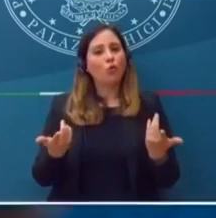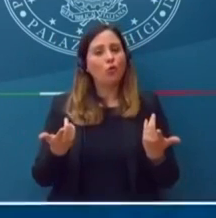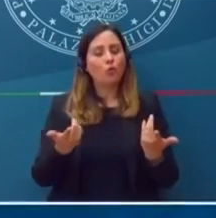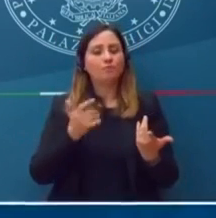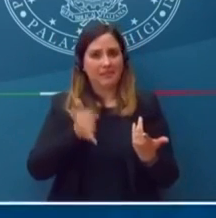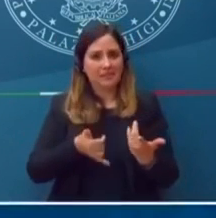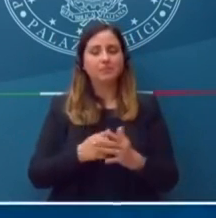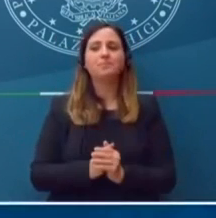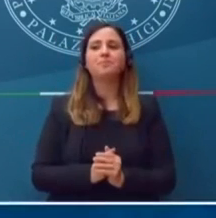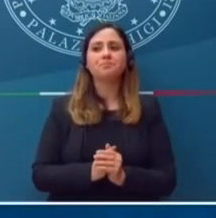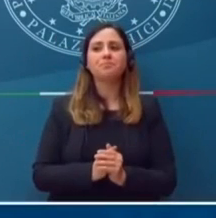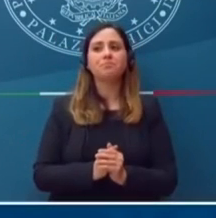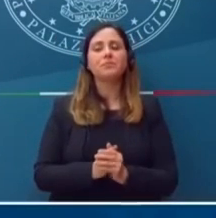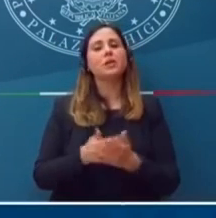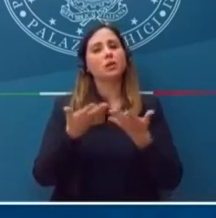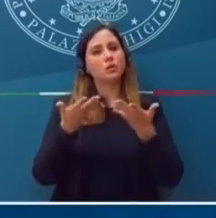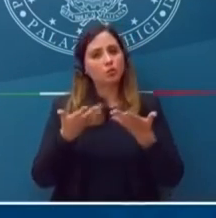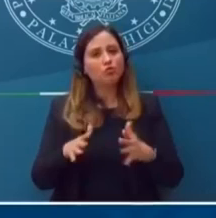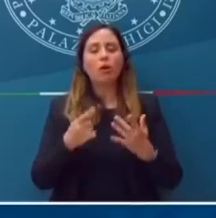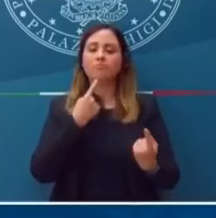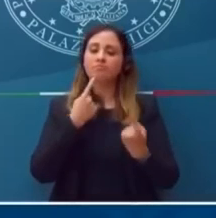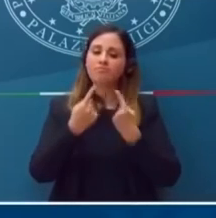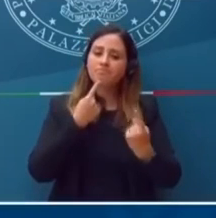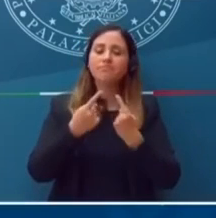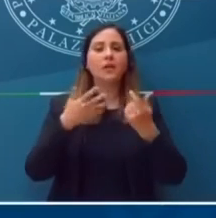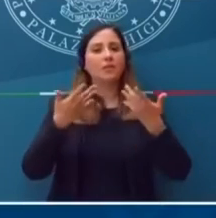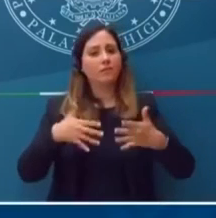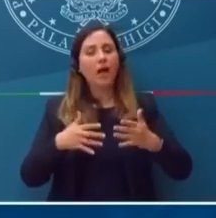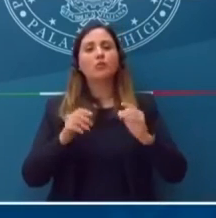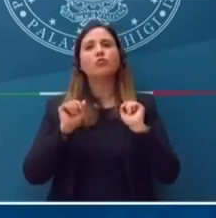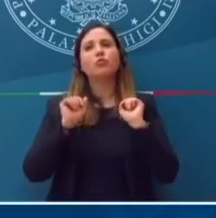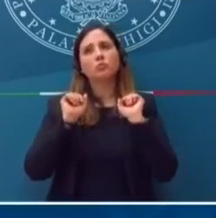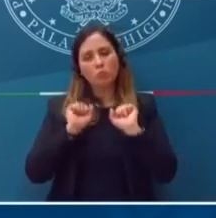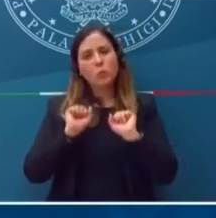Abbiamo parlato di questo, abbiamo parlato della possibilità di collaborare.